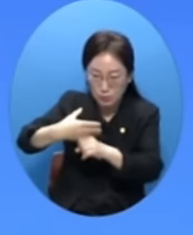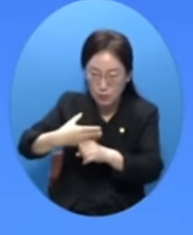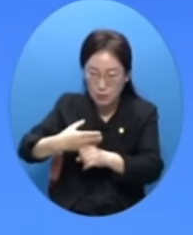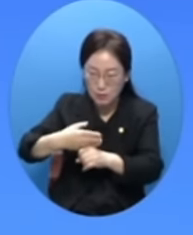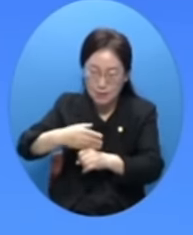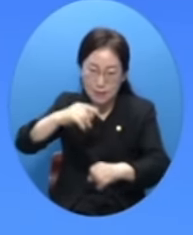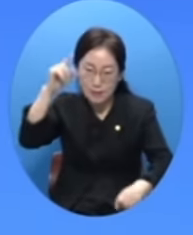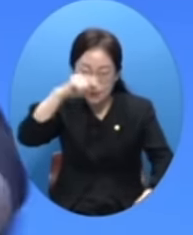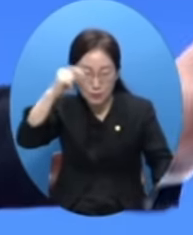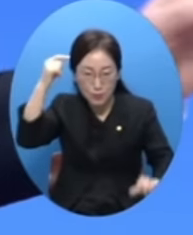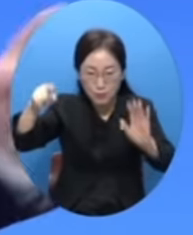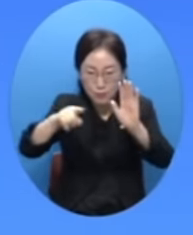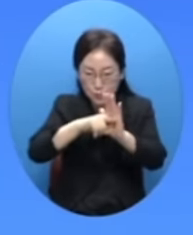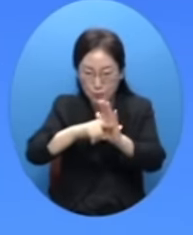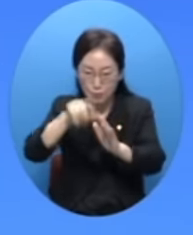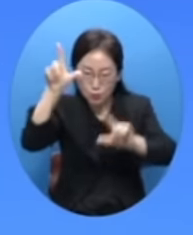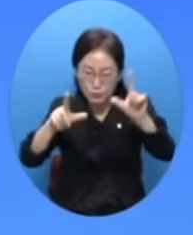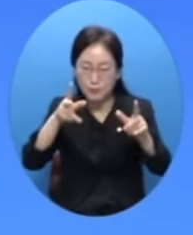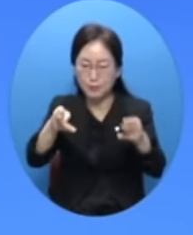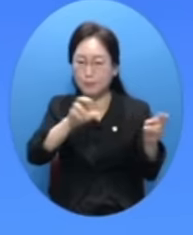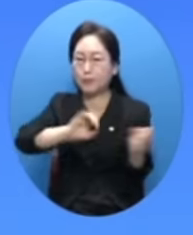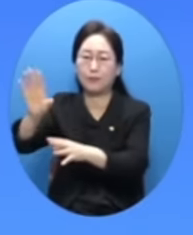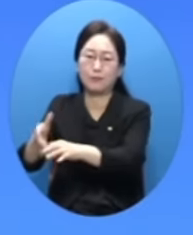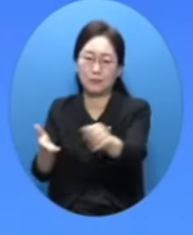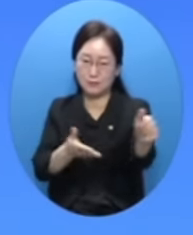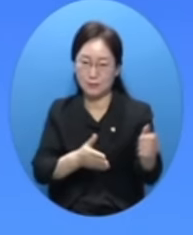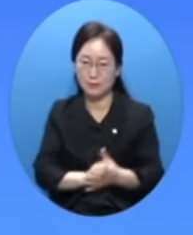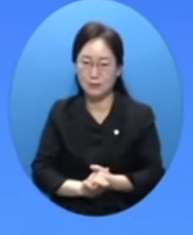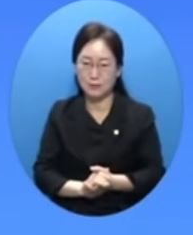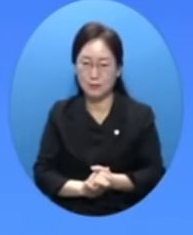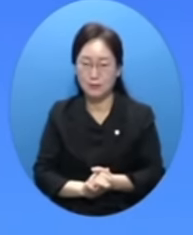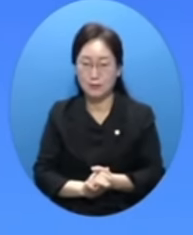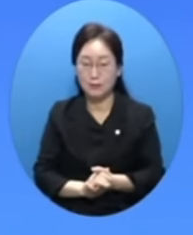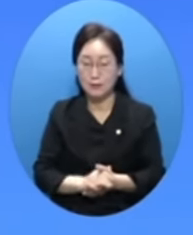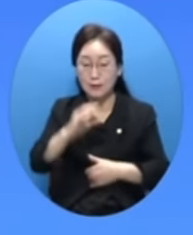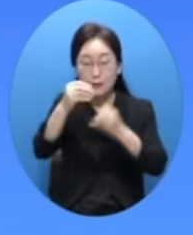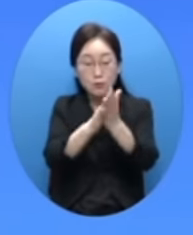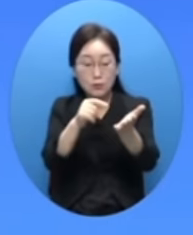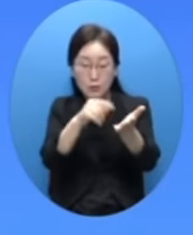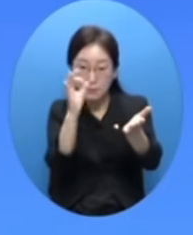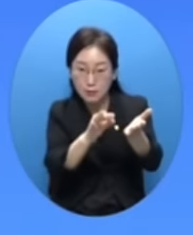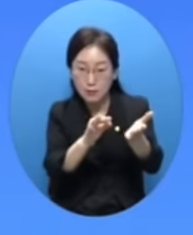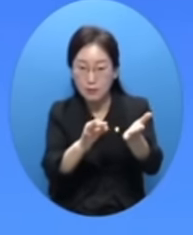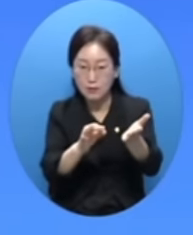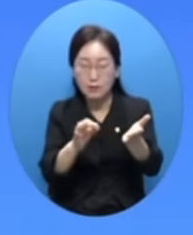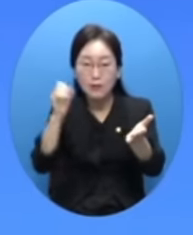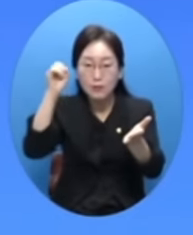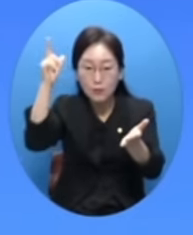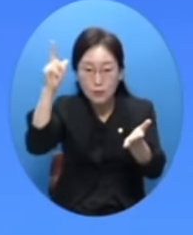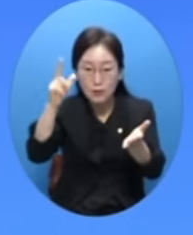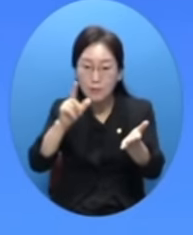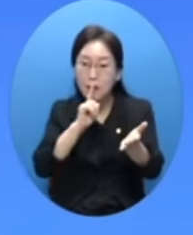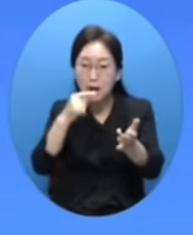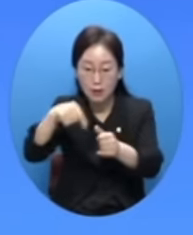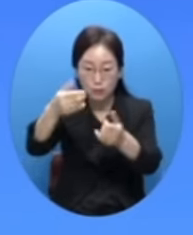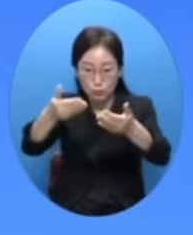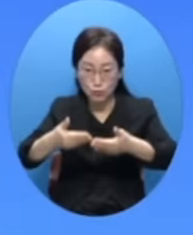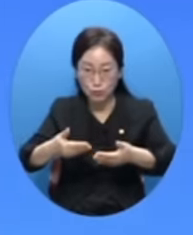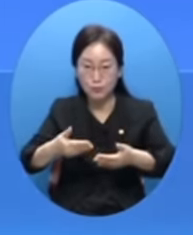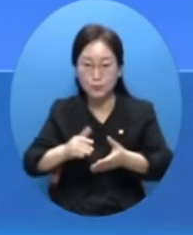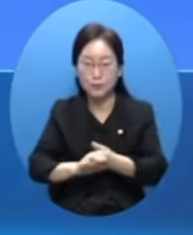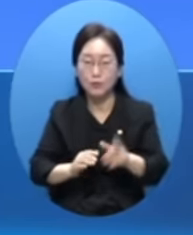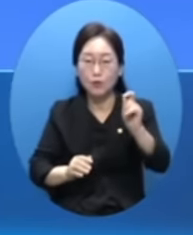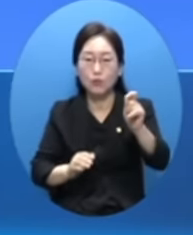모습을 내던져버려야 되는 것입니다. 성경은 우리에게 이 같은 위대한 선언을 하고 있습니다.